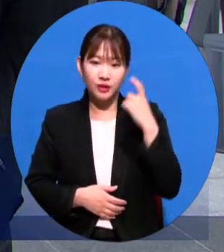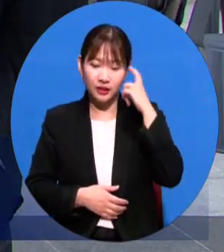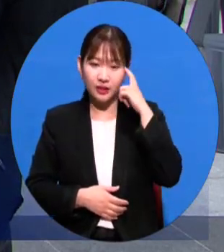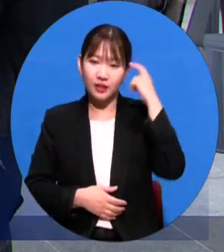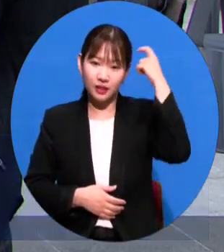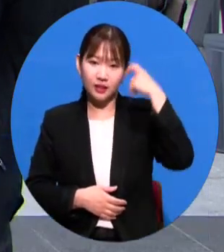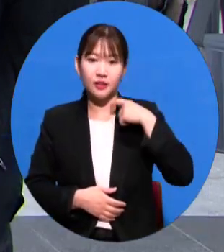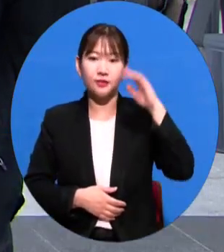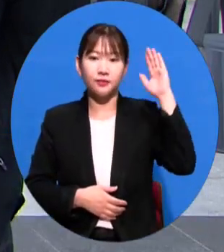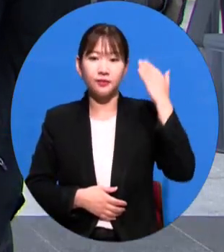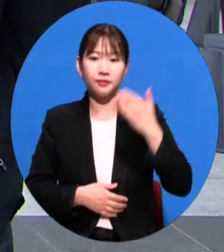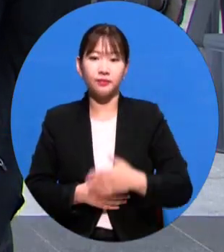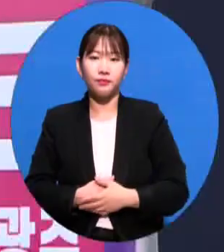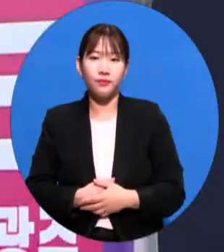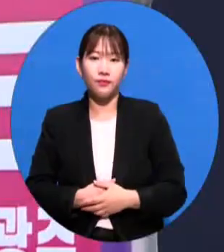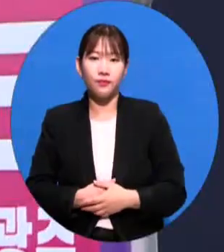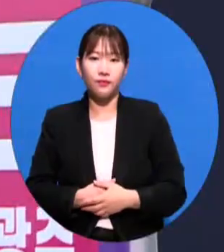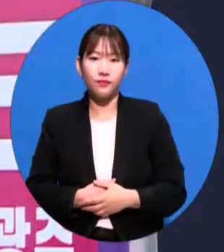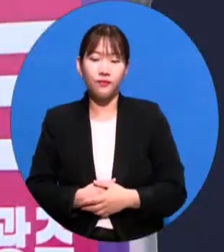좀 느끼게 된 것 같아요.